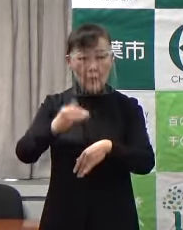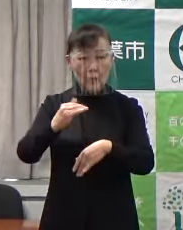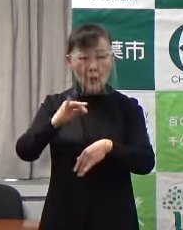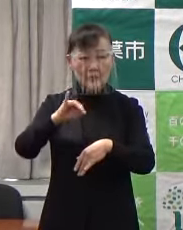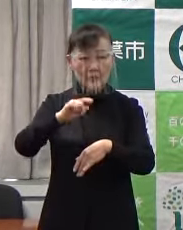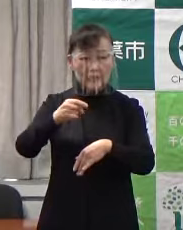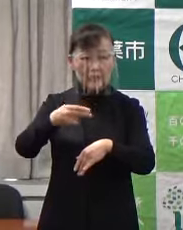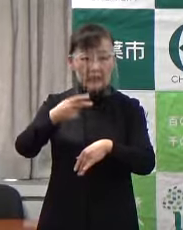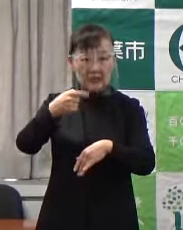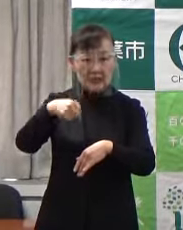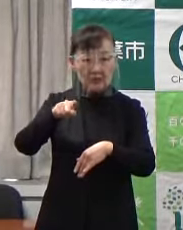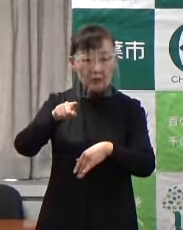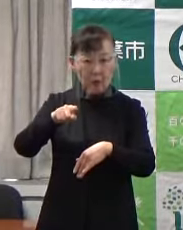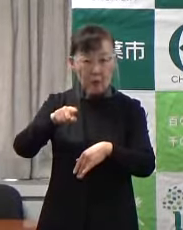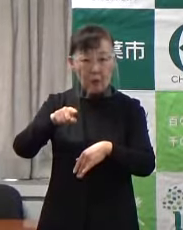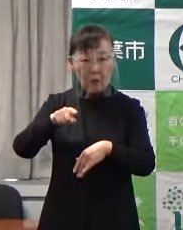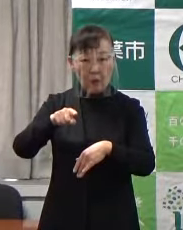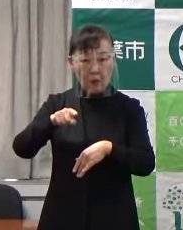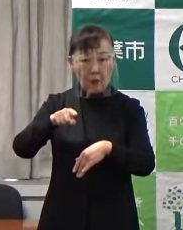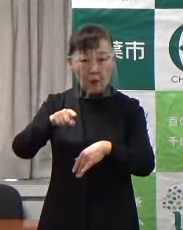ンの